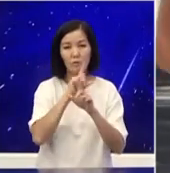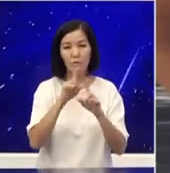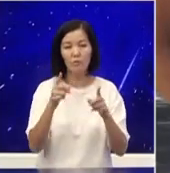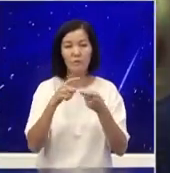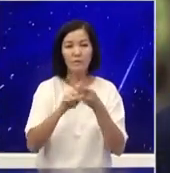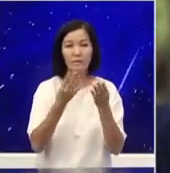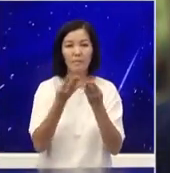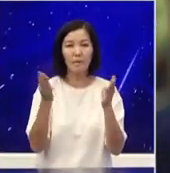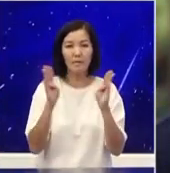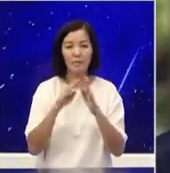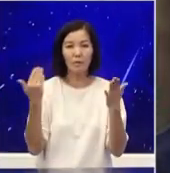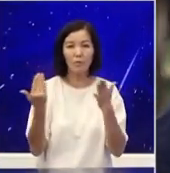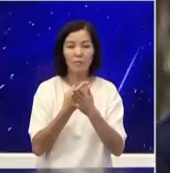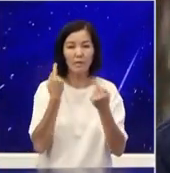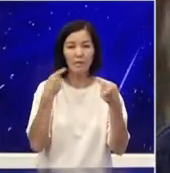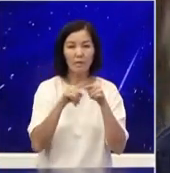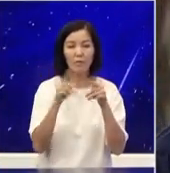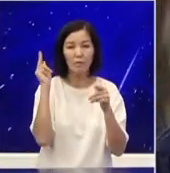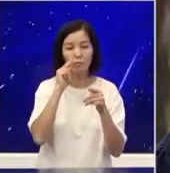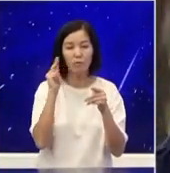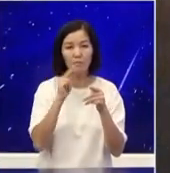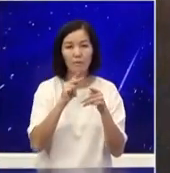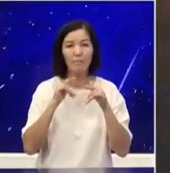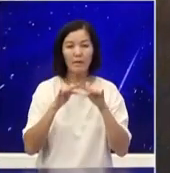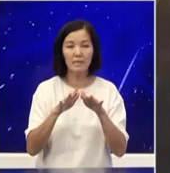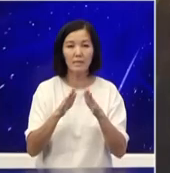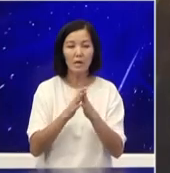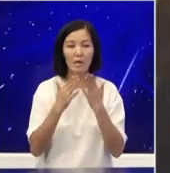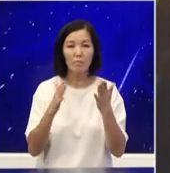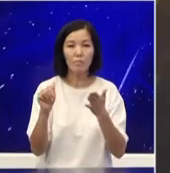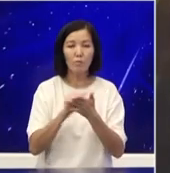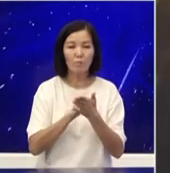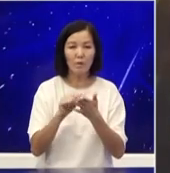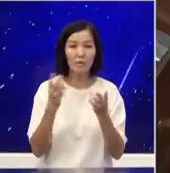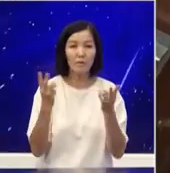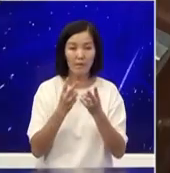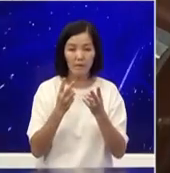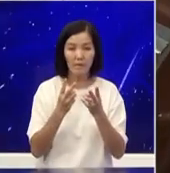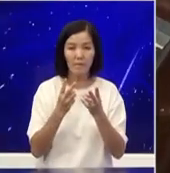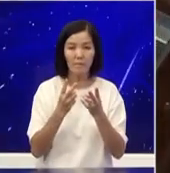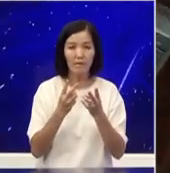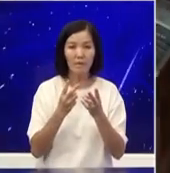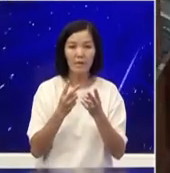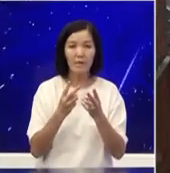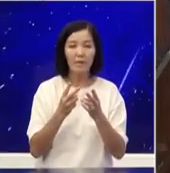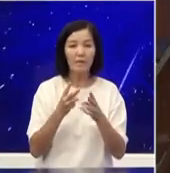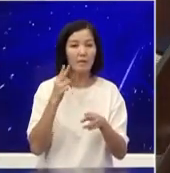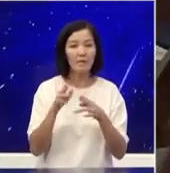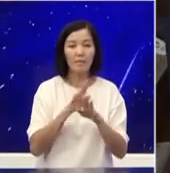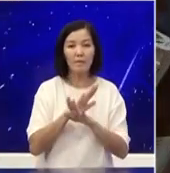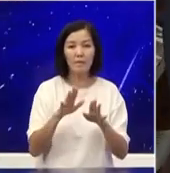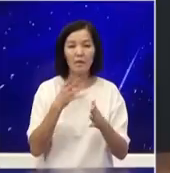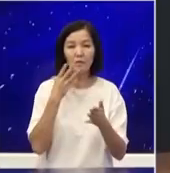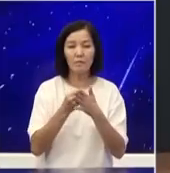и применением инновационных технологий в учебном процессе, учебники в бумажном формате необходимы, а потому никогда не потеряют своей актуальности.